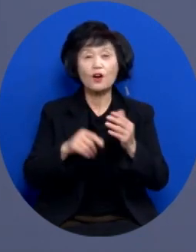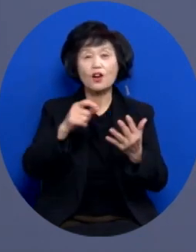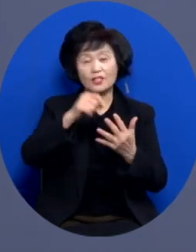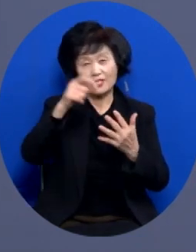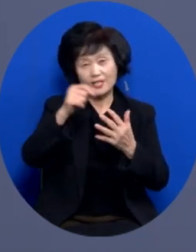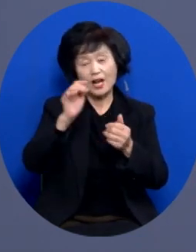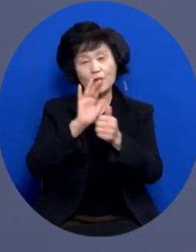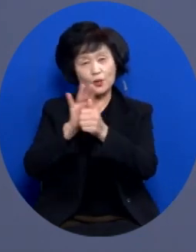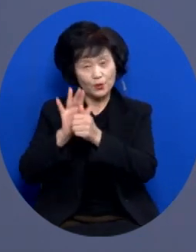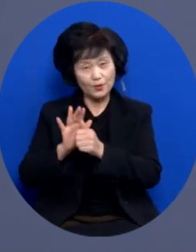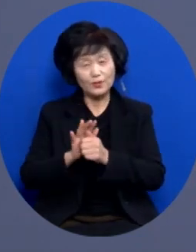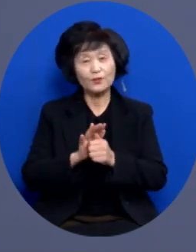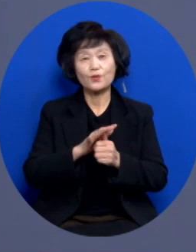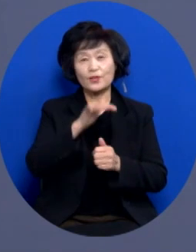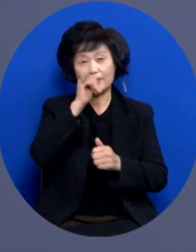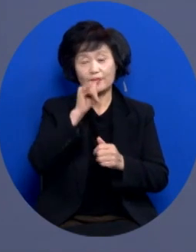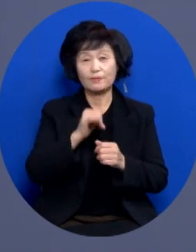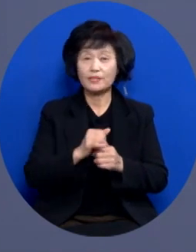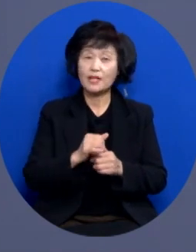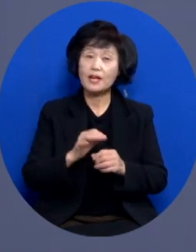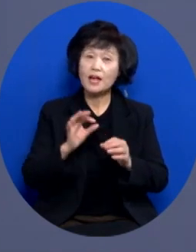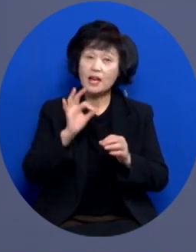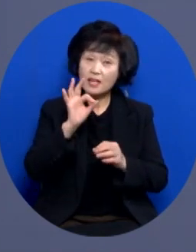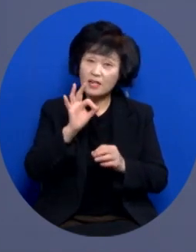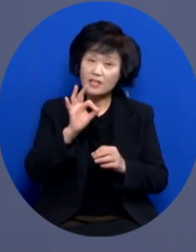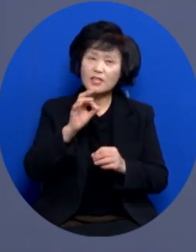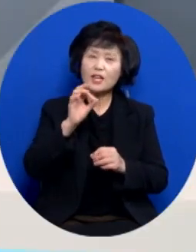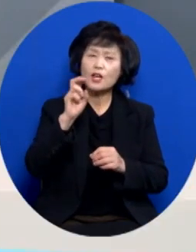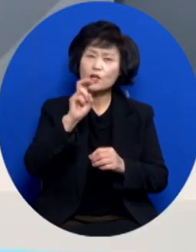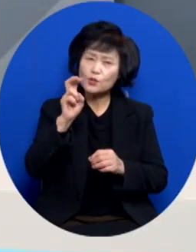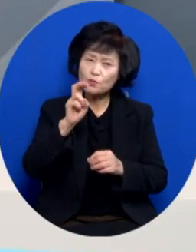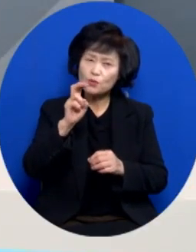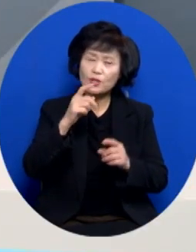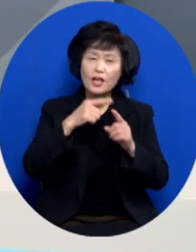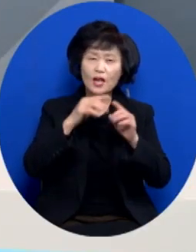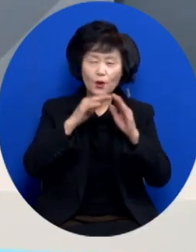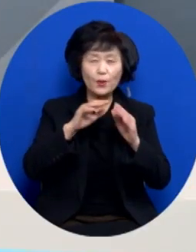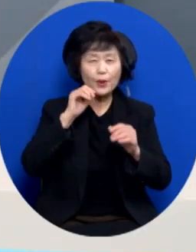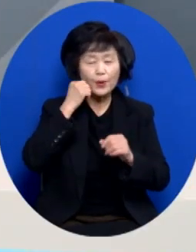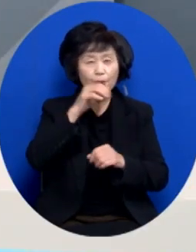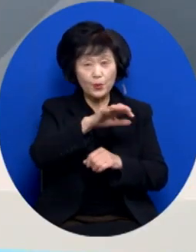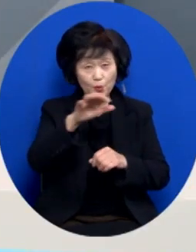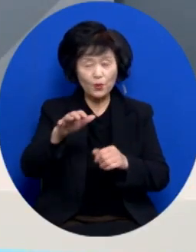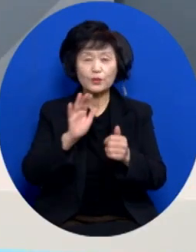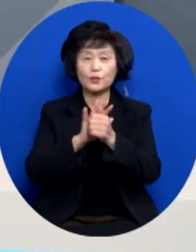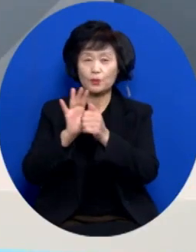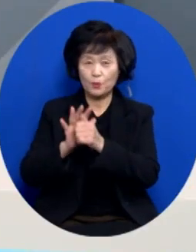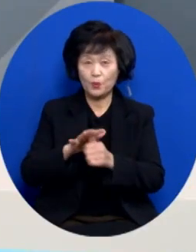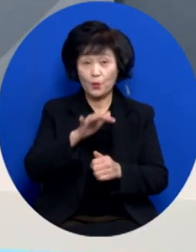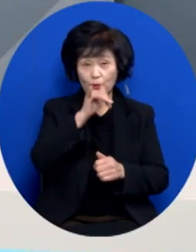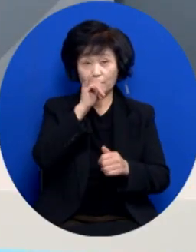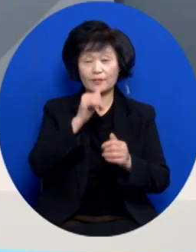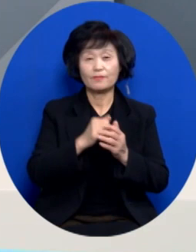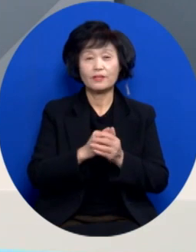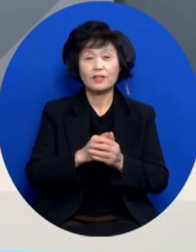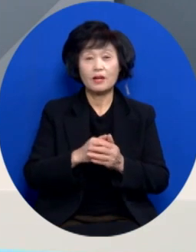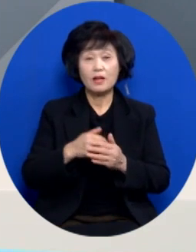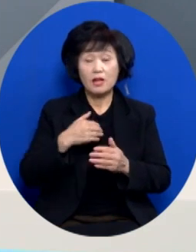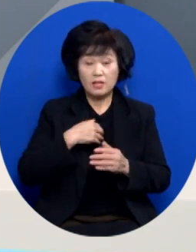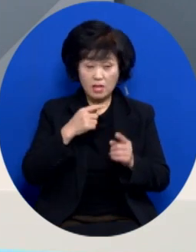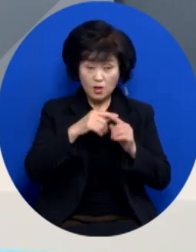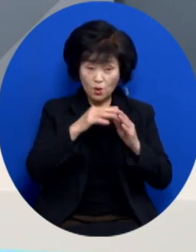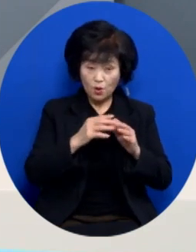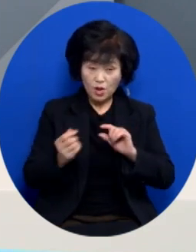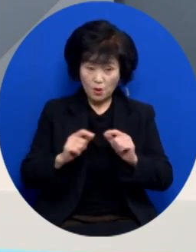해드렸습니다. 심지어 10개, 20개 우리 교회는 어려운데도 그렇게 해드렸는데 우리 교회는